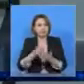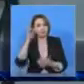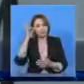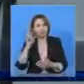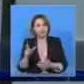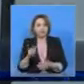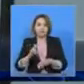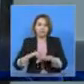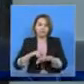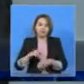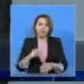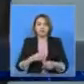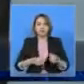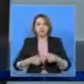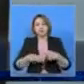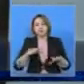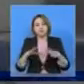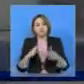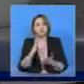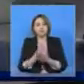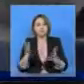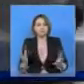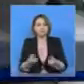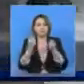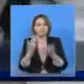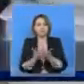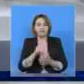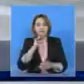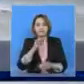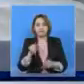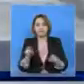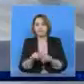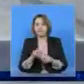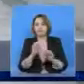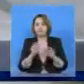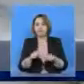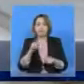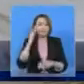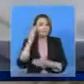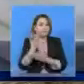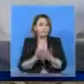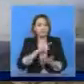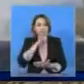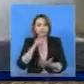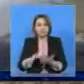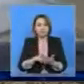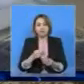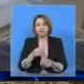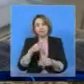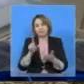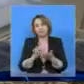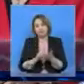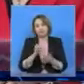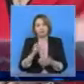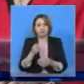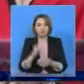психологов, проходят тренинги. Вместе с тем есть поддержка и со стороны специалистов, которые могут подсказать по вопросам выплаты пенсии и